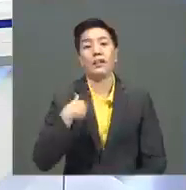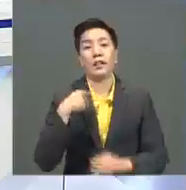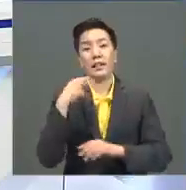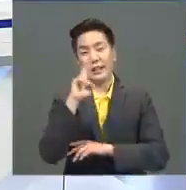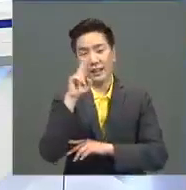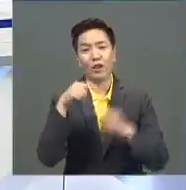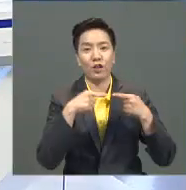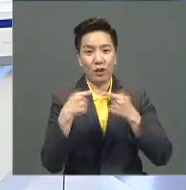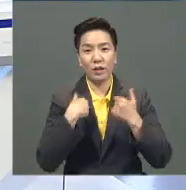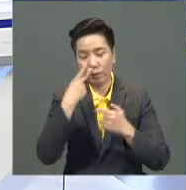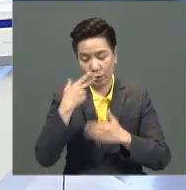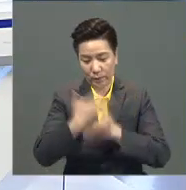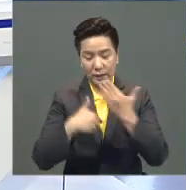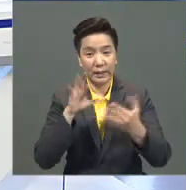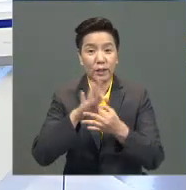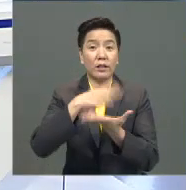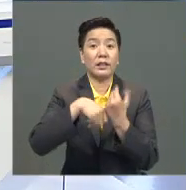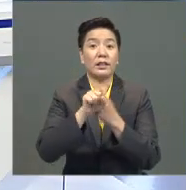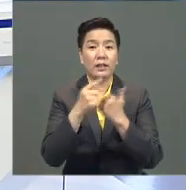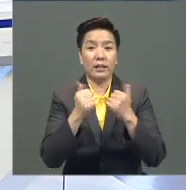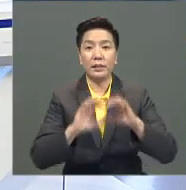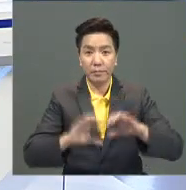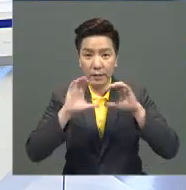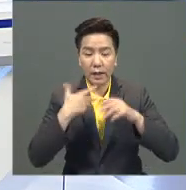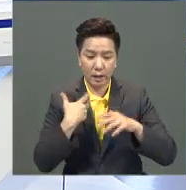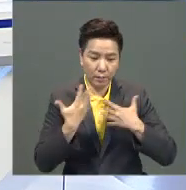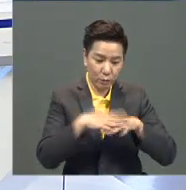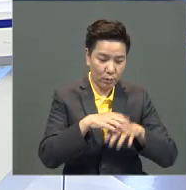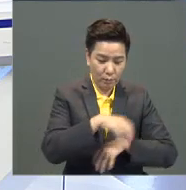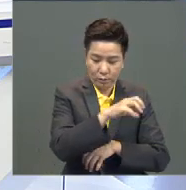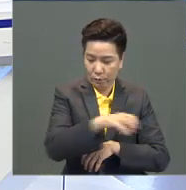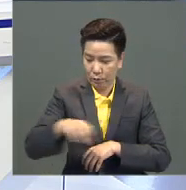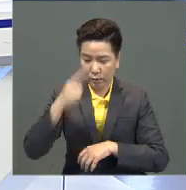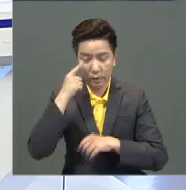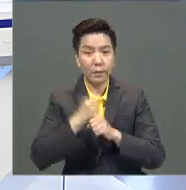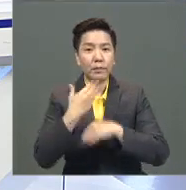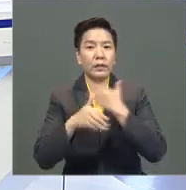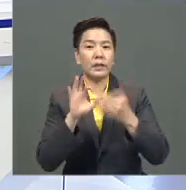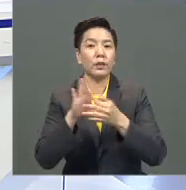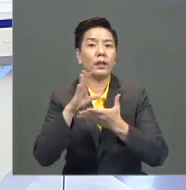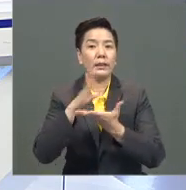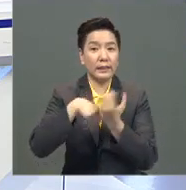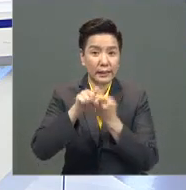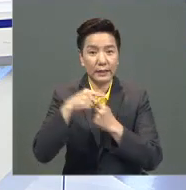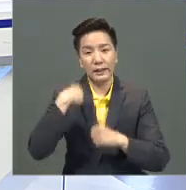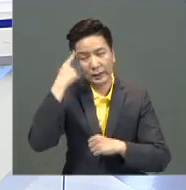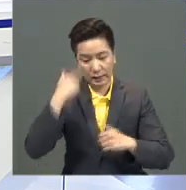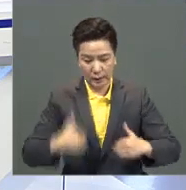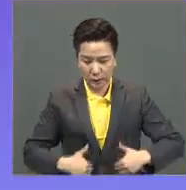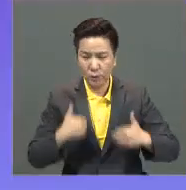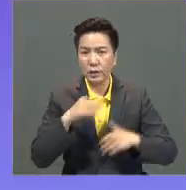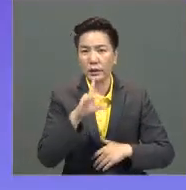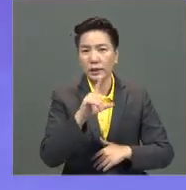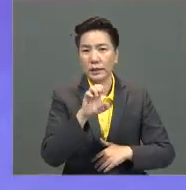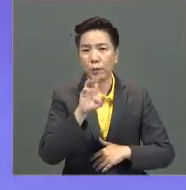นะคะช่วงนี้มาดูการขับเคลื่อนเศรษฐกิจนะคะซึ่งรัฐบาลก็ร่วมกับหลายหน่วยงานค่ะเดินหน้าขับเคลื่อนเศรษฐกิจภายใต้แนวคิดเศรษฐกิจชีวภ